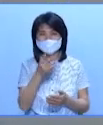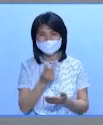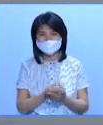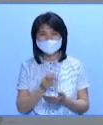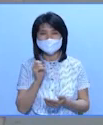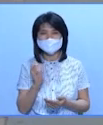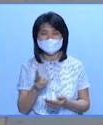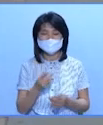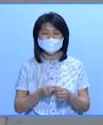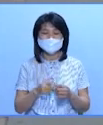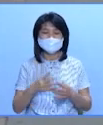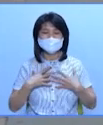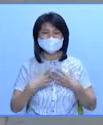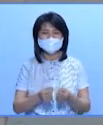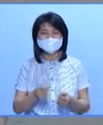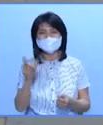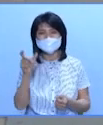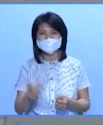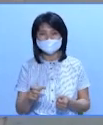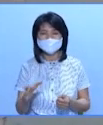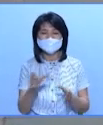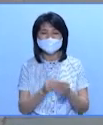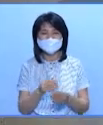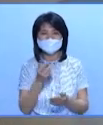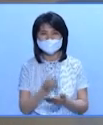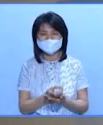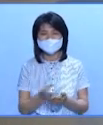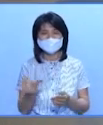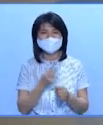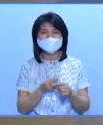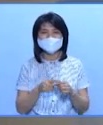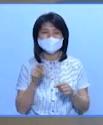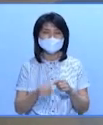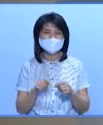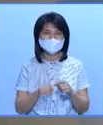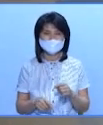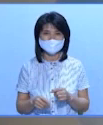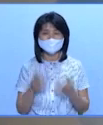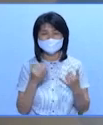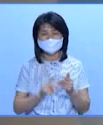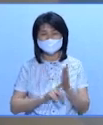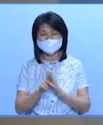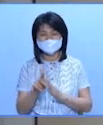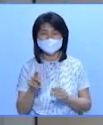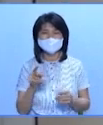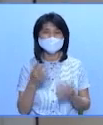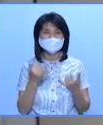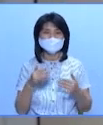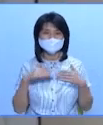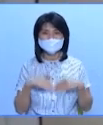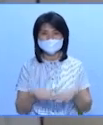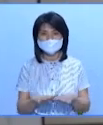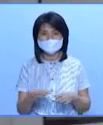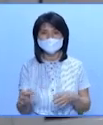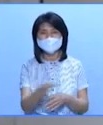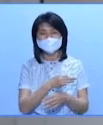науқас қыздың жанына жатқызғанын қазір тиісті мамандар анықтап жатыр. Қызметтік тексерулер басталып кеткен. Соның қорытындысы бойынша шешім қабылдаймыз дейді